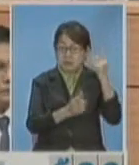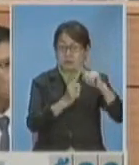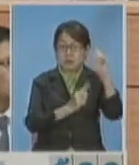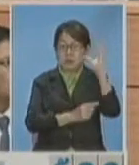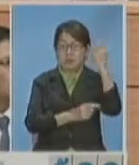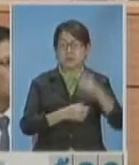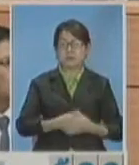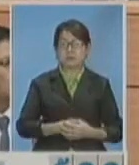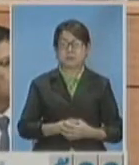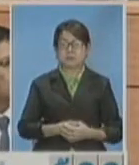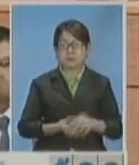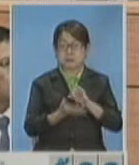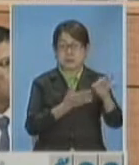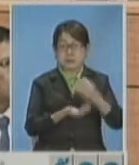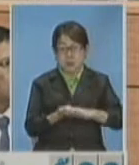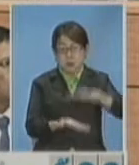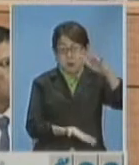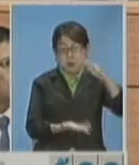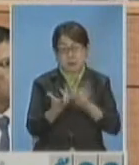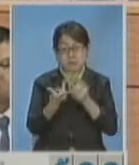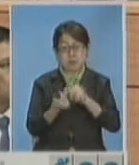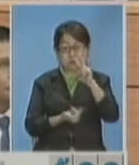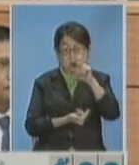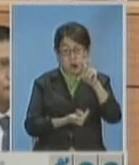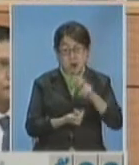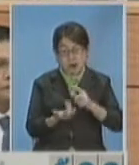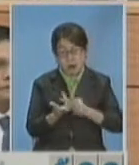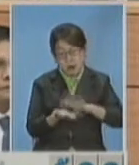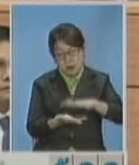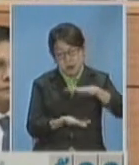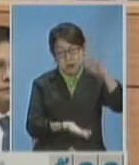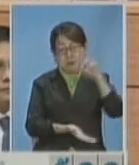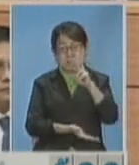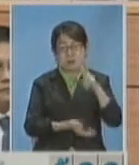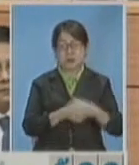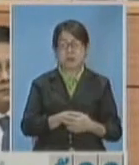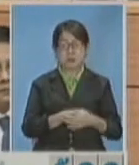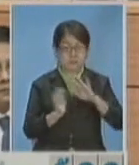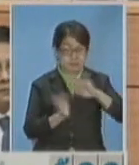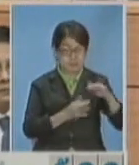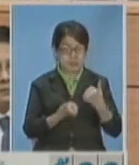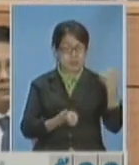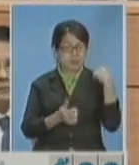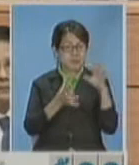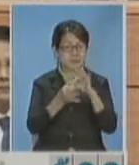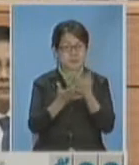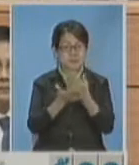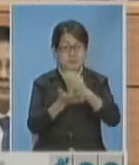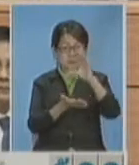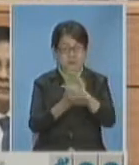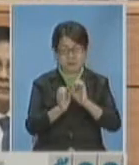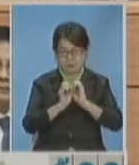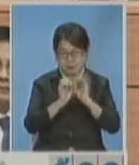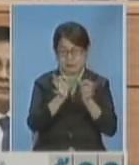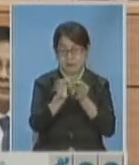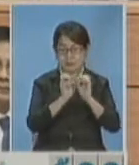กครับและซื้อถึง200เรือนท่านประธานครับนอกจากนี้ในเรื่องงบประมาณที่ผมอยากจะชี้ให้ท่านประ